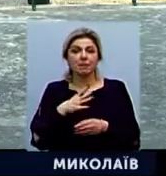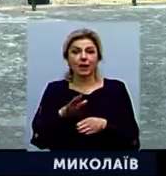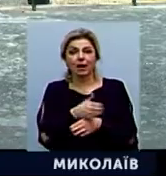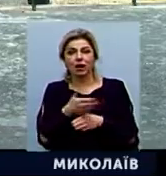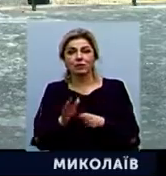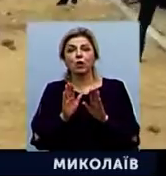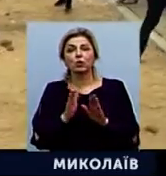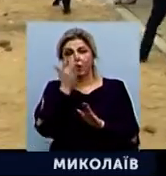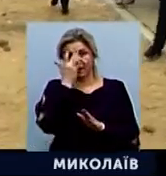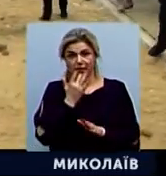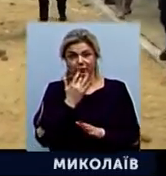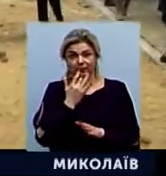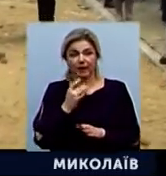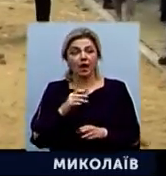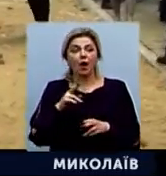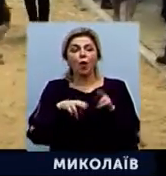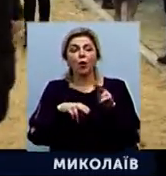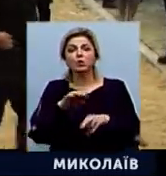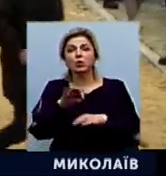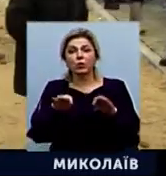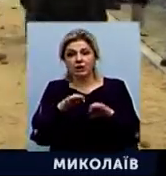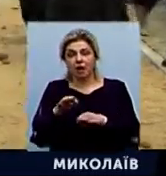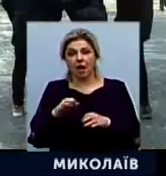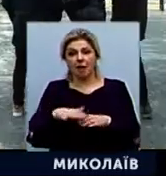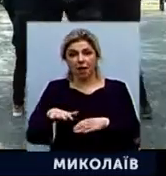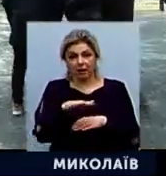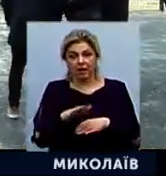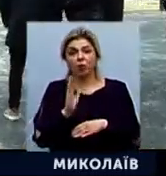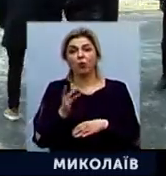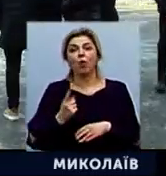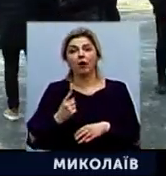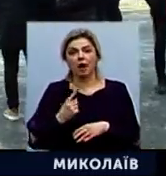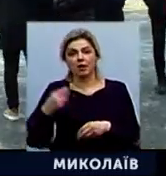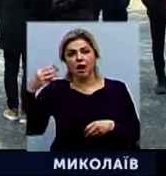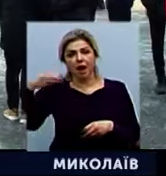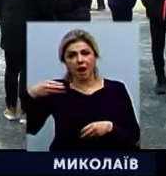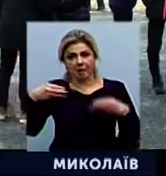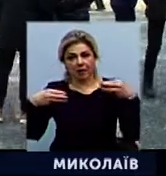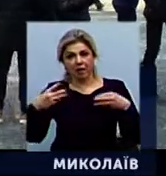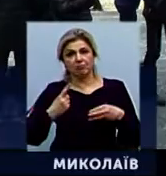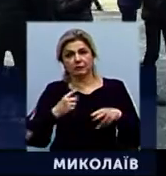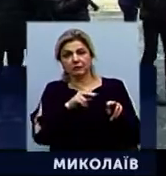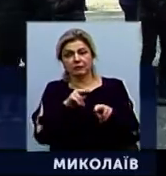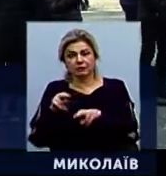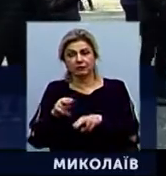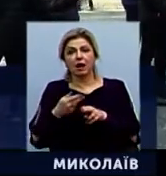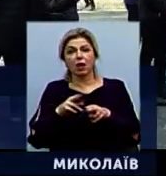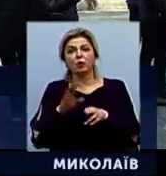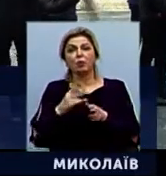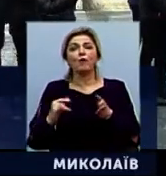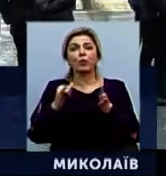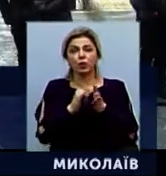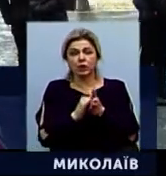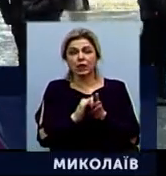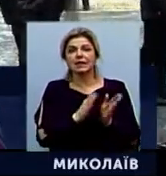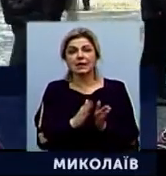лише влітку. Конструкції майданчику охоронятимуться. Буде камера відеоспостереження, яка буде підключена до системи